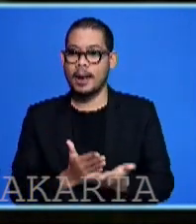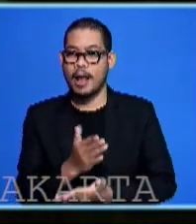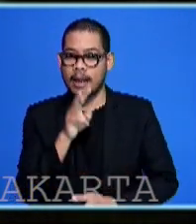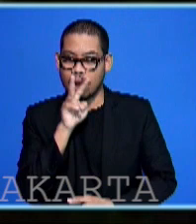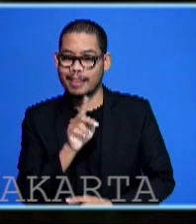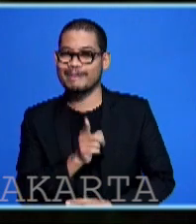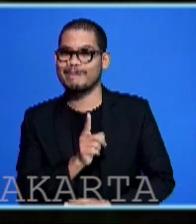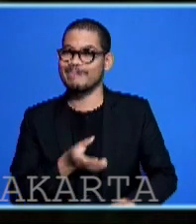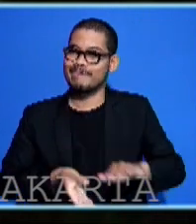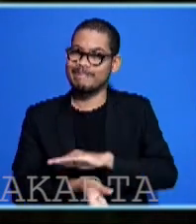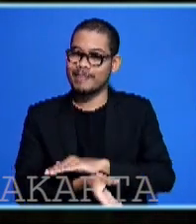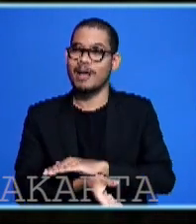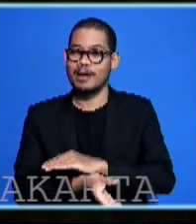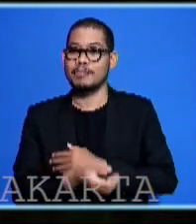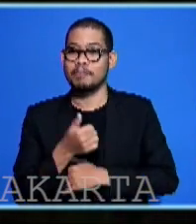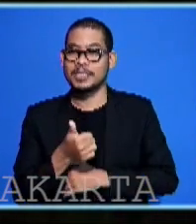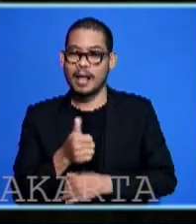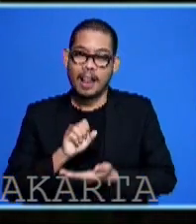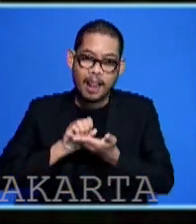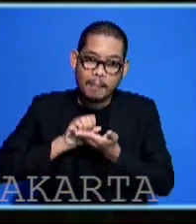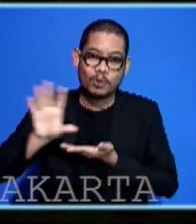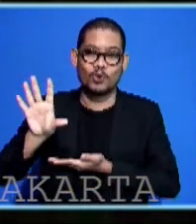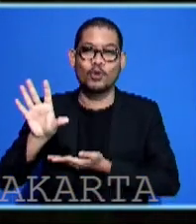at panggaran pema